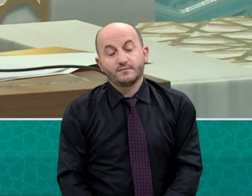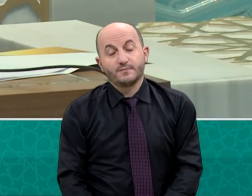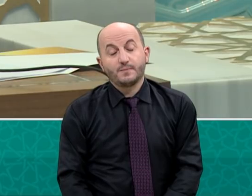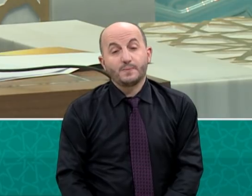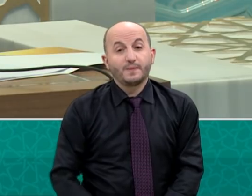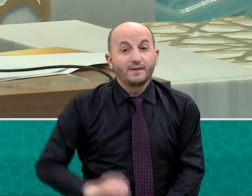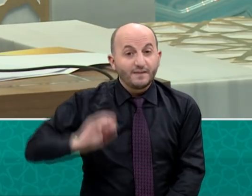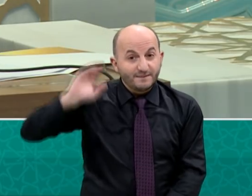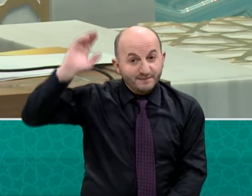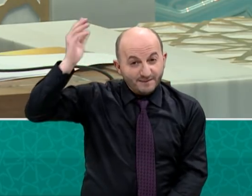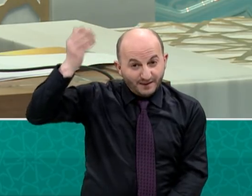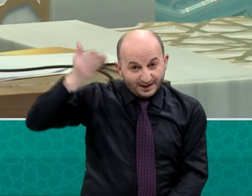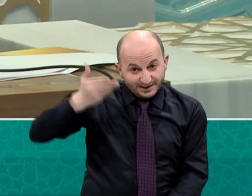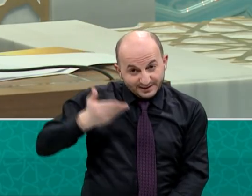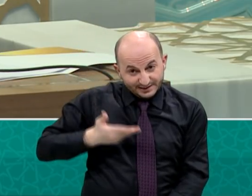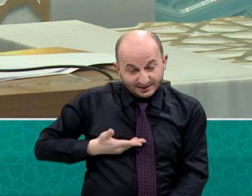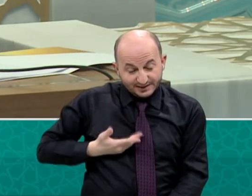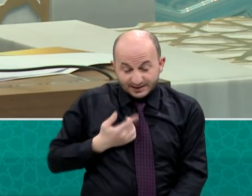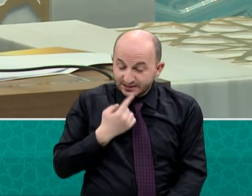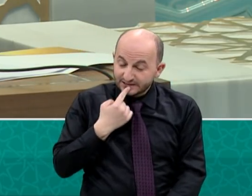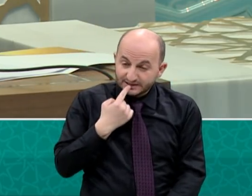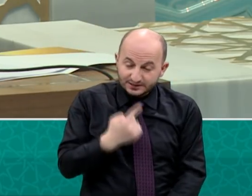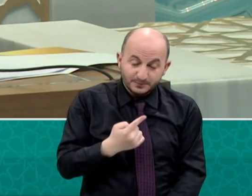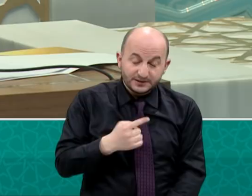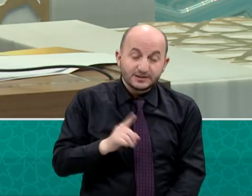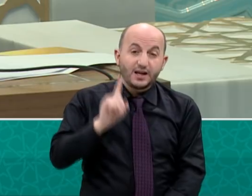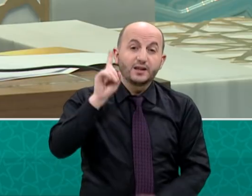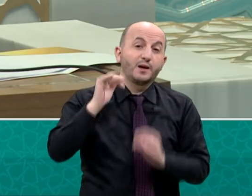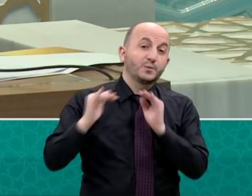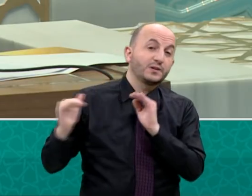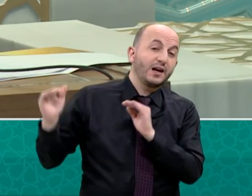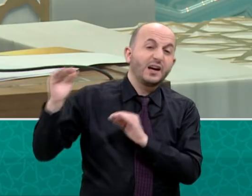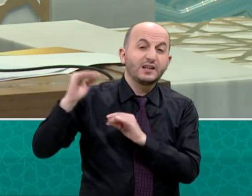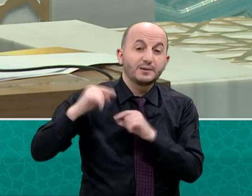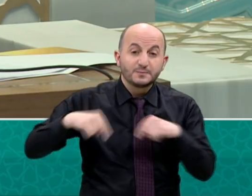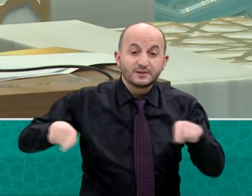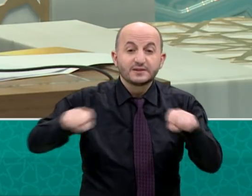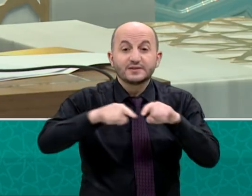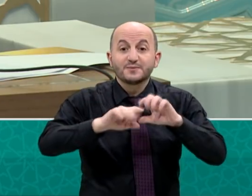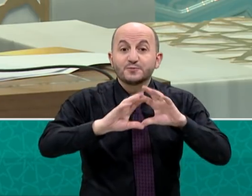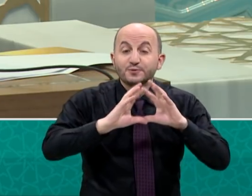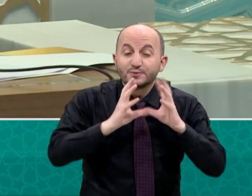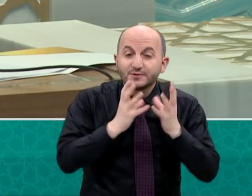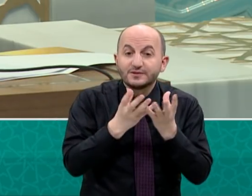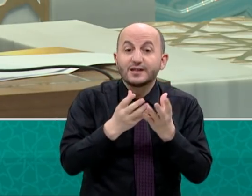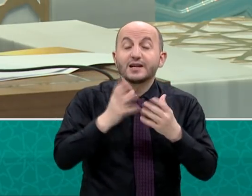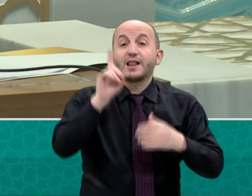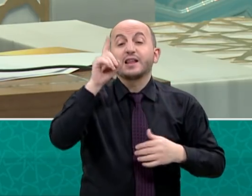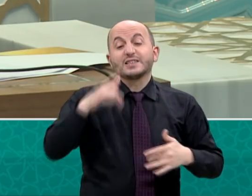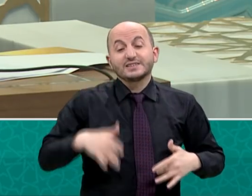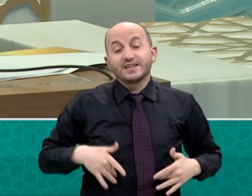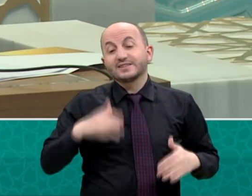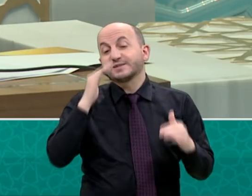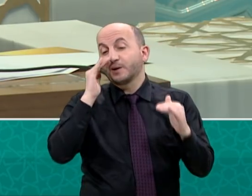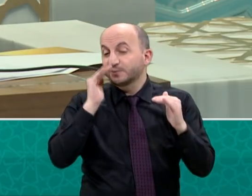Vahiy dediğimiz bu Allah-u Teala'nın bizlerin bu dünyayı kendi rızasına uygun